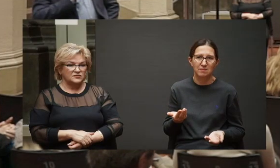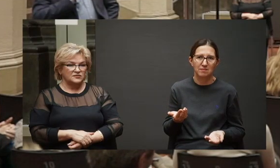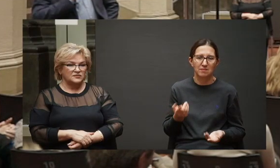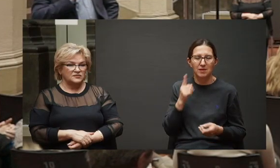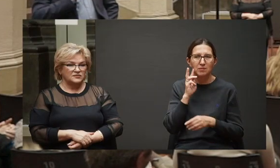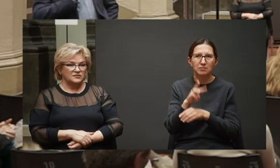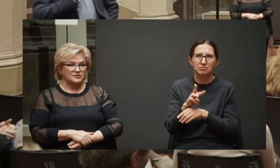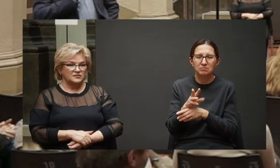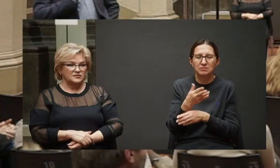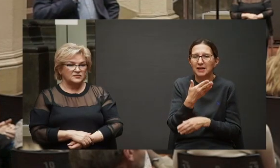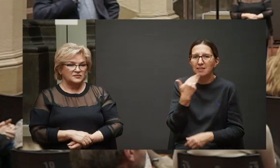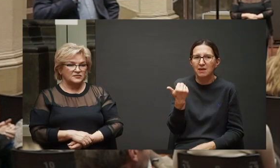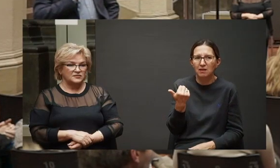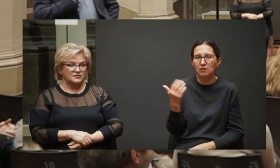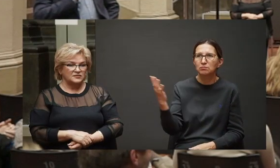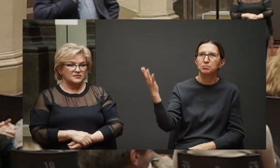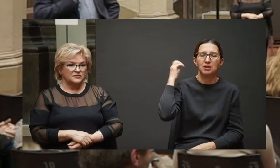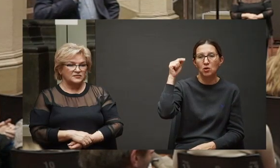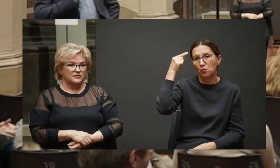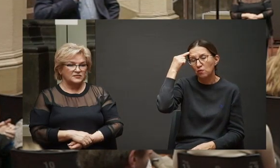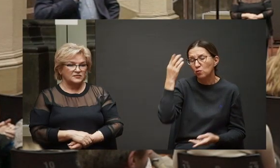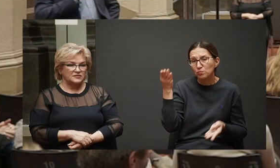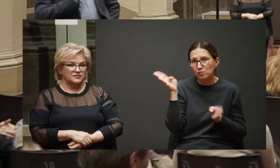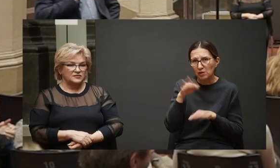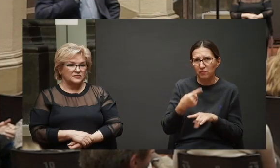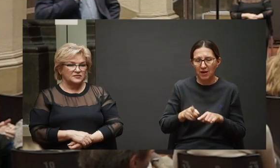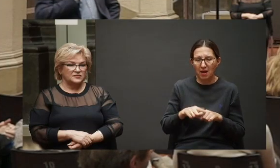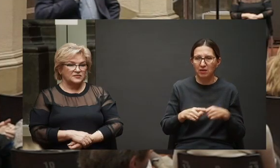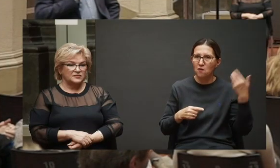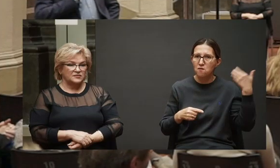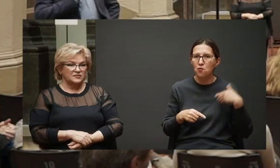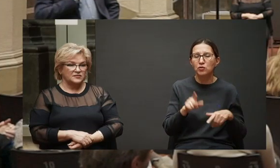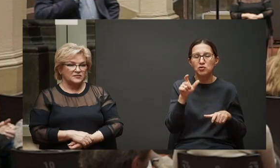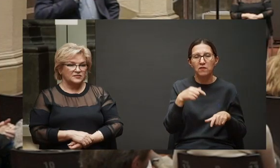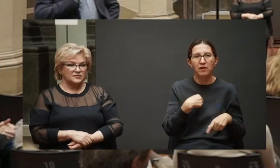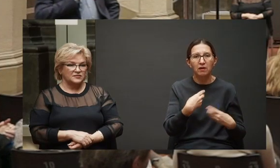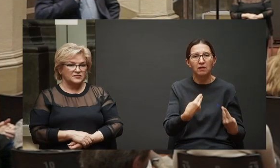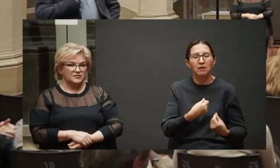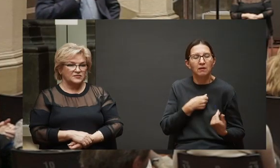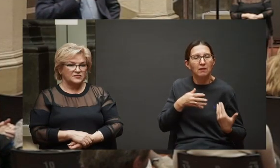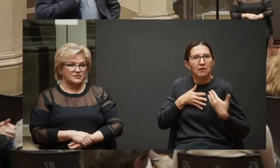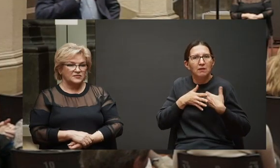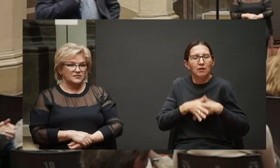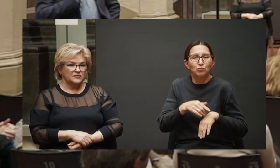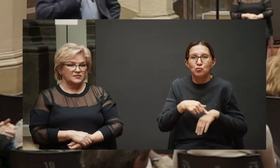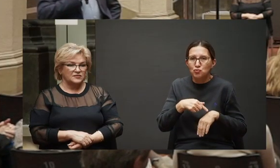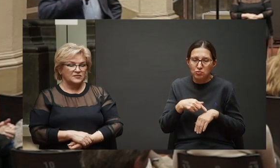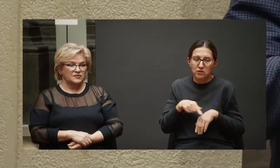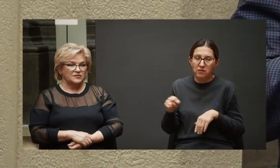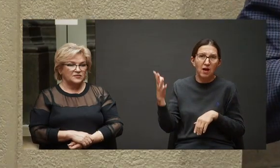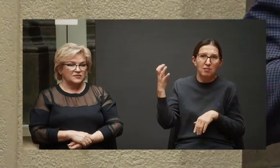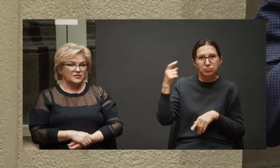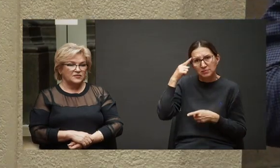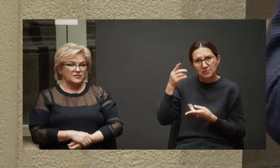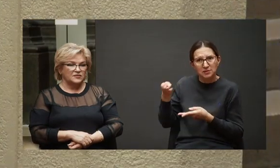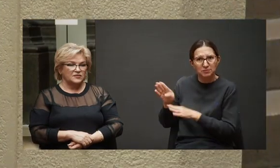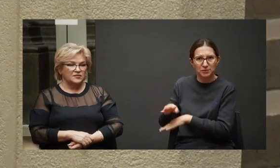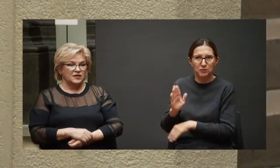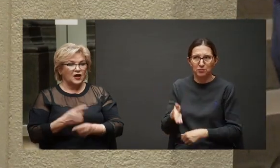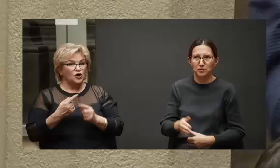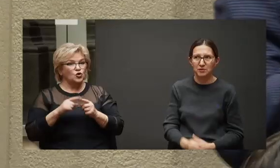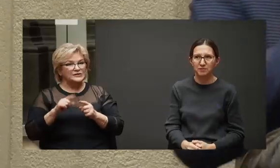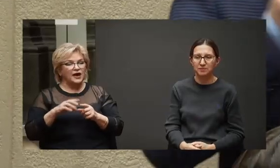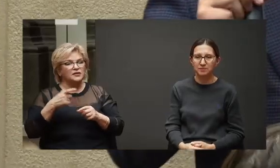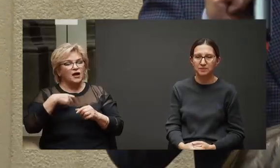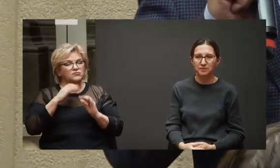он не хочет взять телефон и сфотографироваться на этом фоне. То есть он проживает, он это чувствует. То есть это интимный